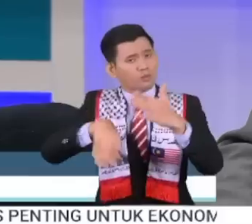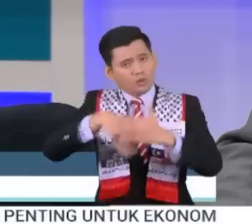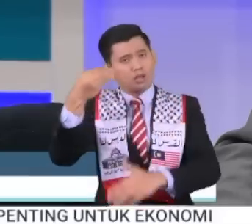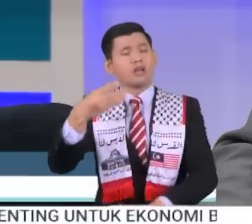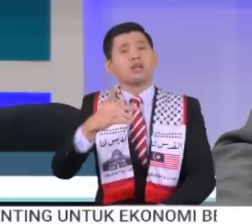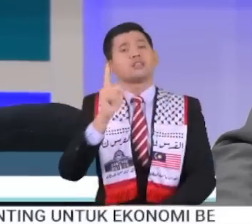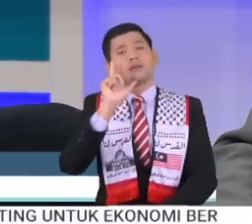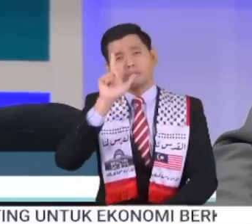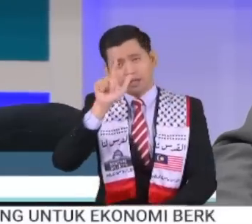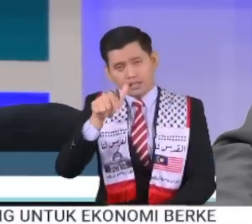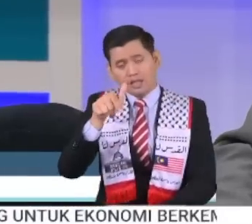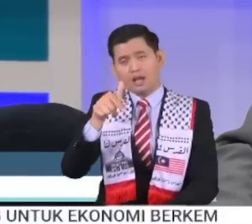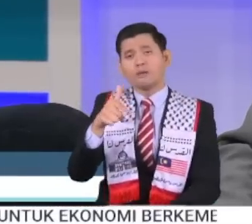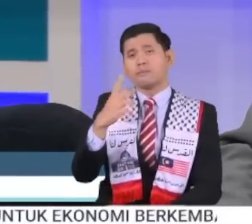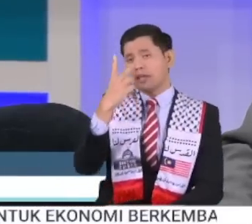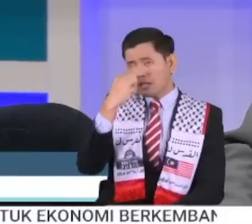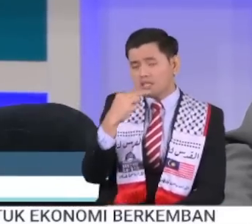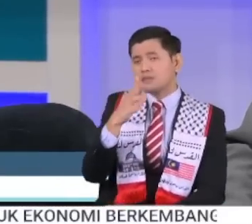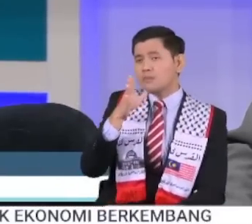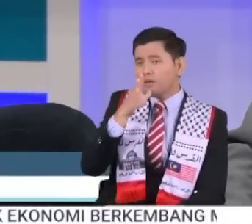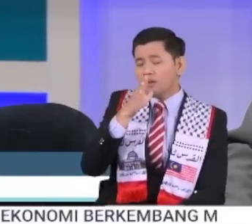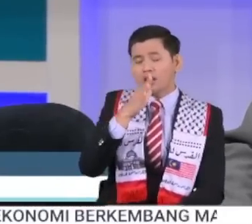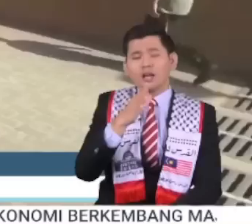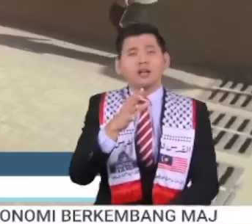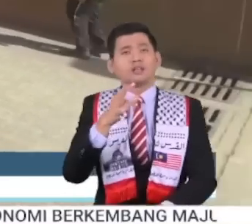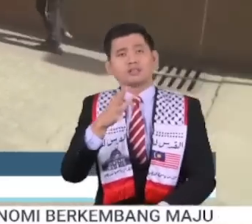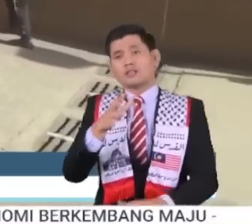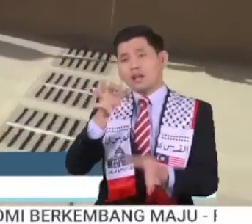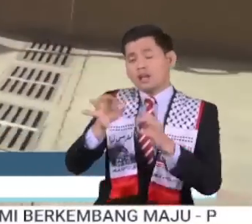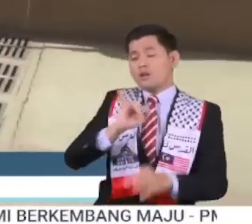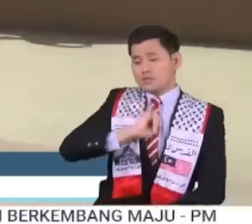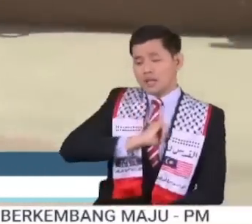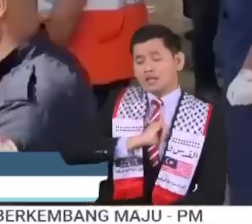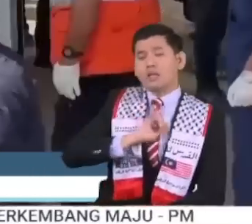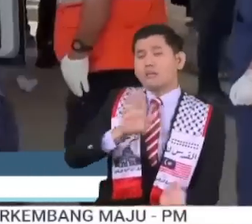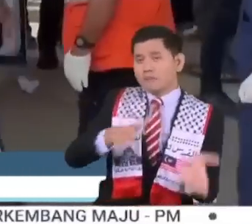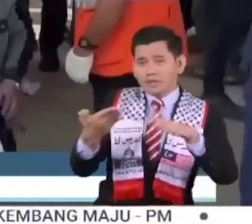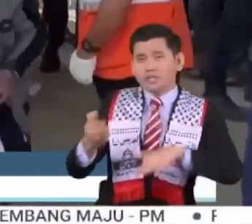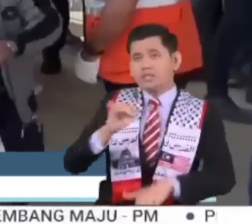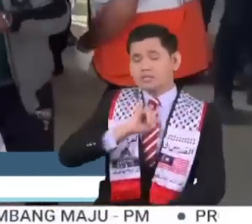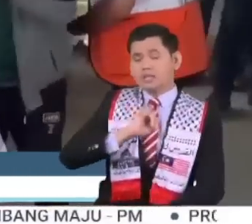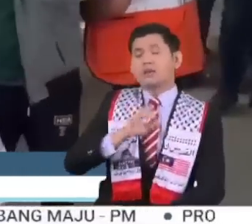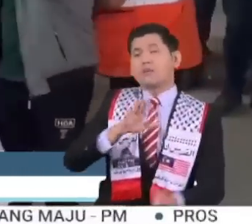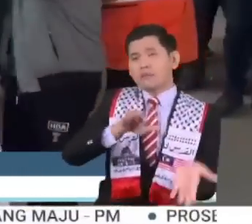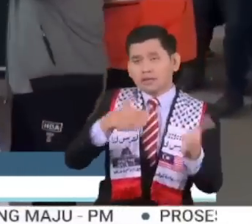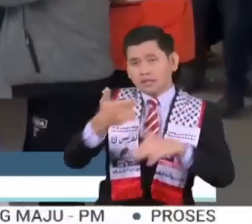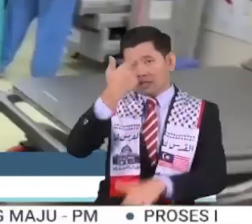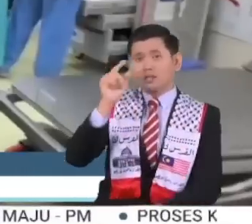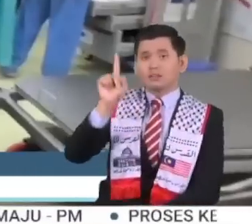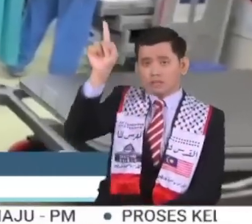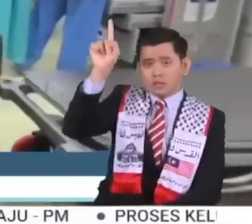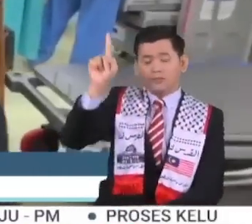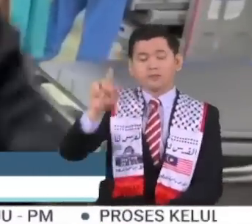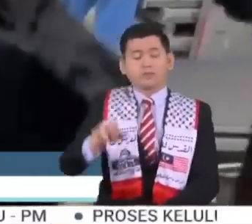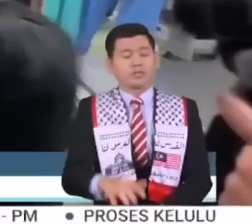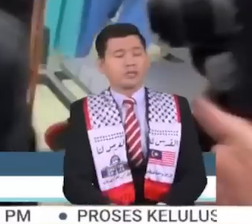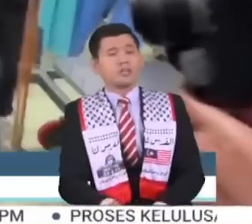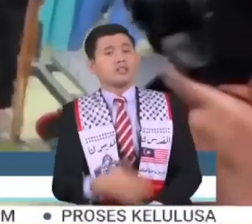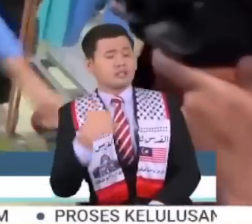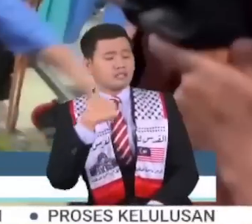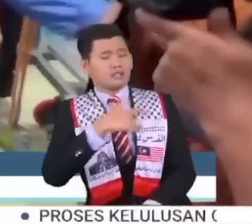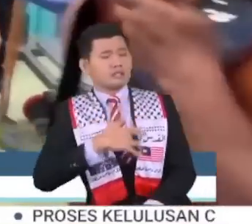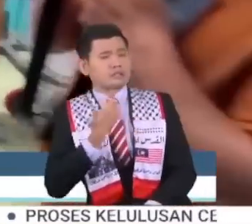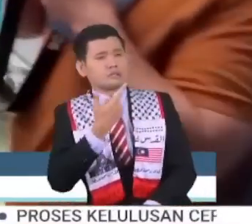nangis, dia kata. Kalau kakak mati pun kakak akan mati syahid. Kita tak dapat call dia selama 3 hari kadang. Saya dah